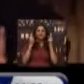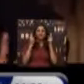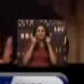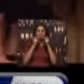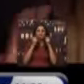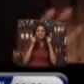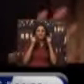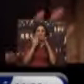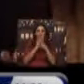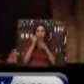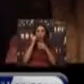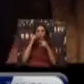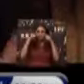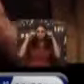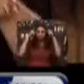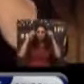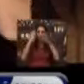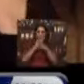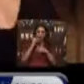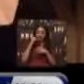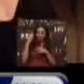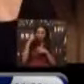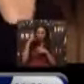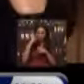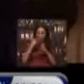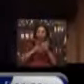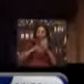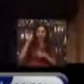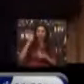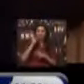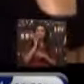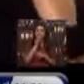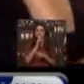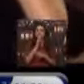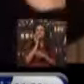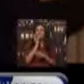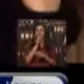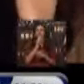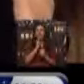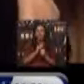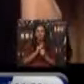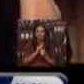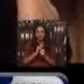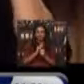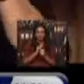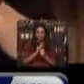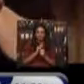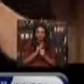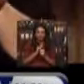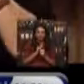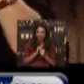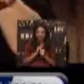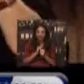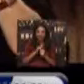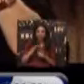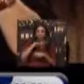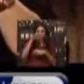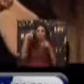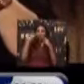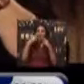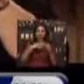مفيش حد، مفيش، عمال اشتغل وجعني وعينيا وجعتني، حاجبي وجعتني، وان حد يقول لي ستوب